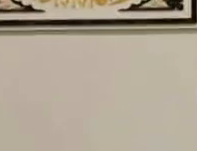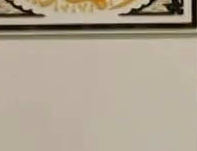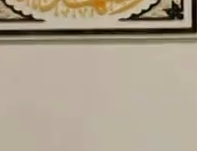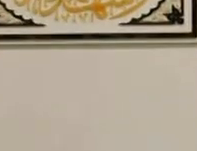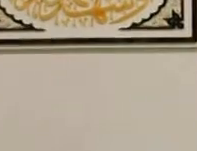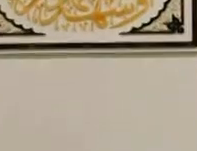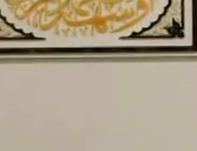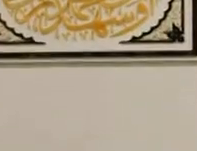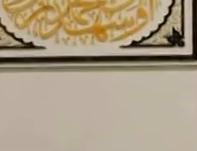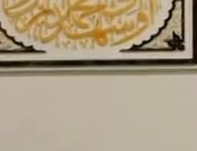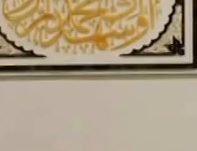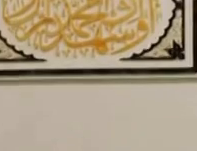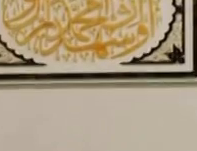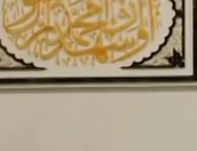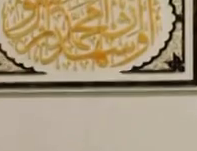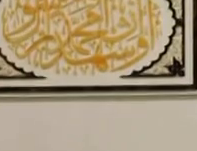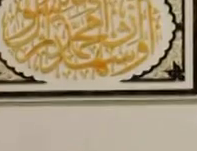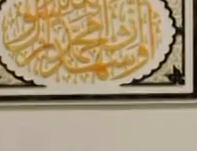الفلاح. الله